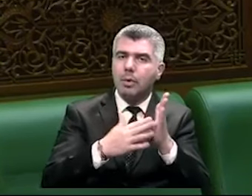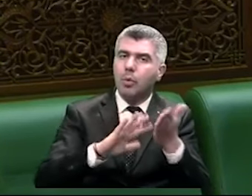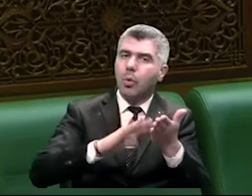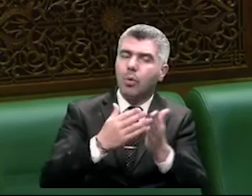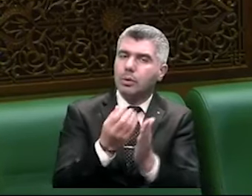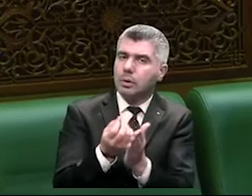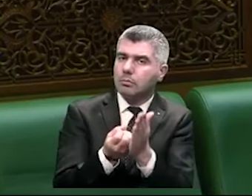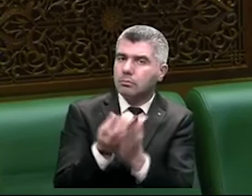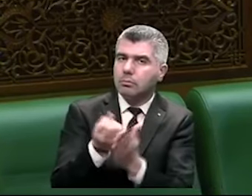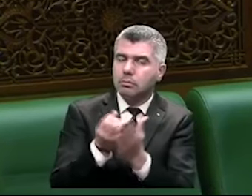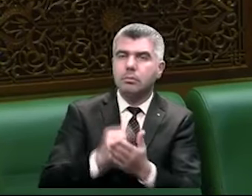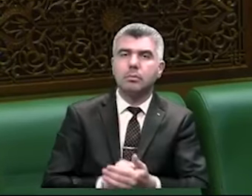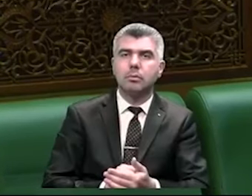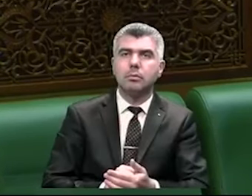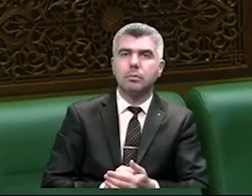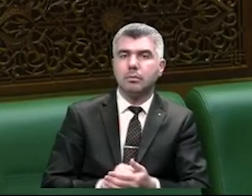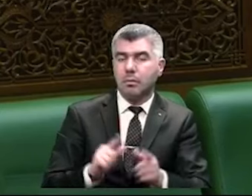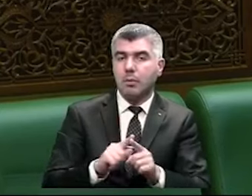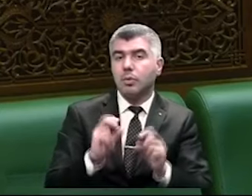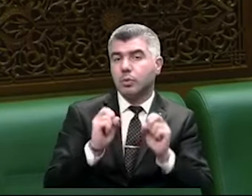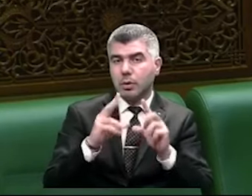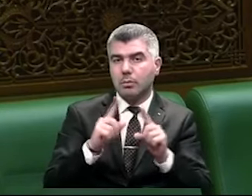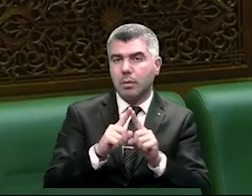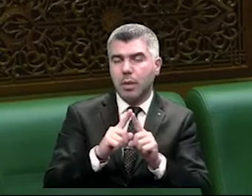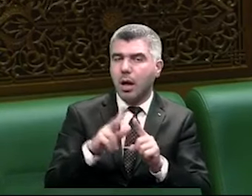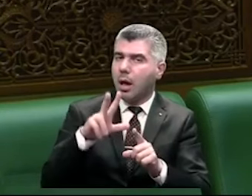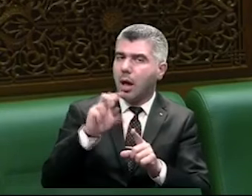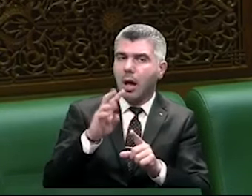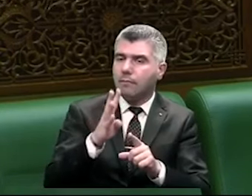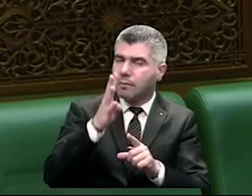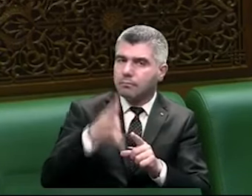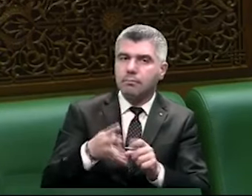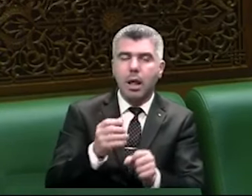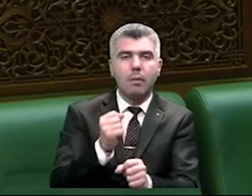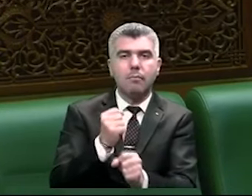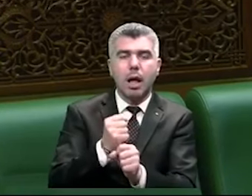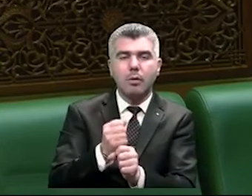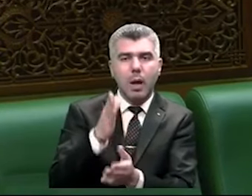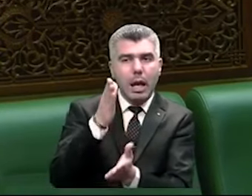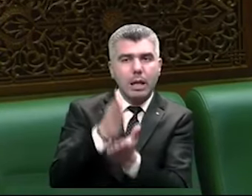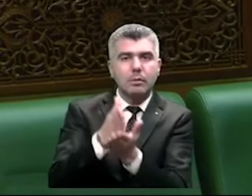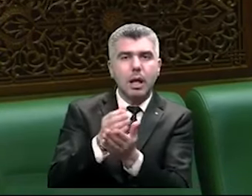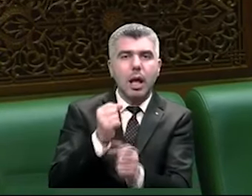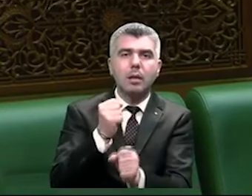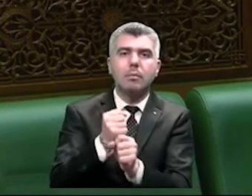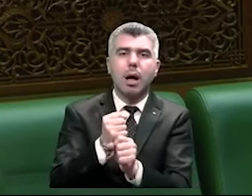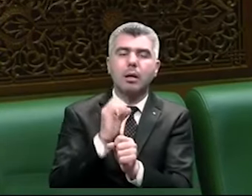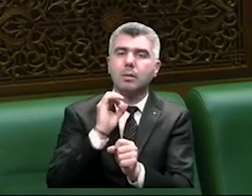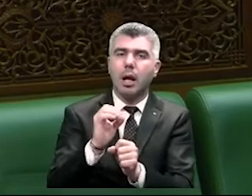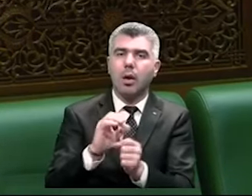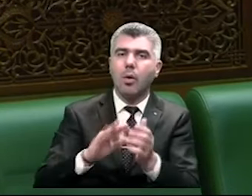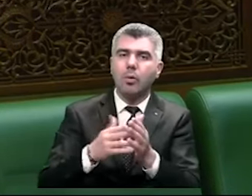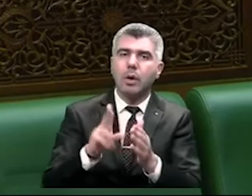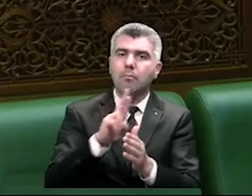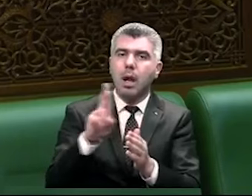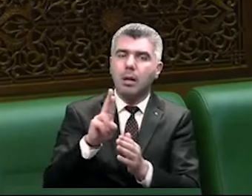ونحن لا يخامر السيد الوزير اي شك في الجديه وفي الحرص الحكومي تحت قياده